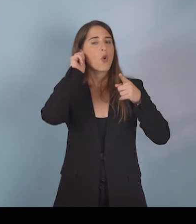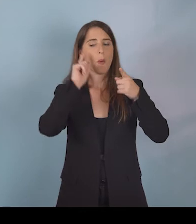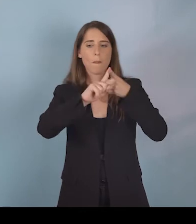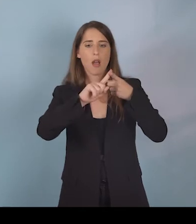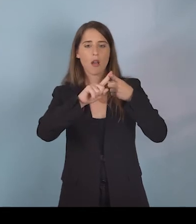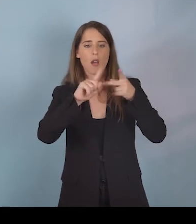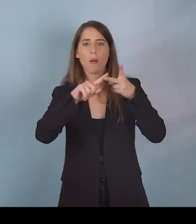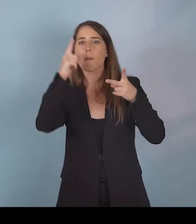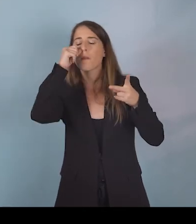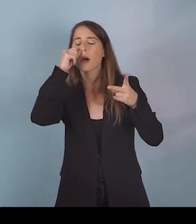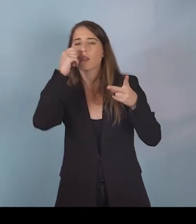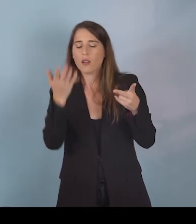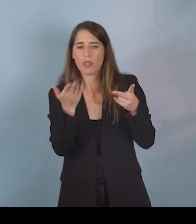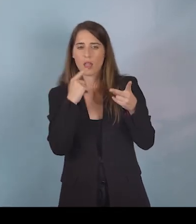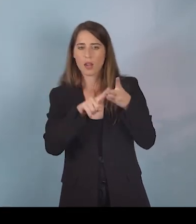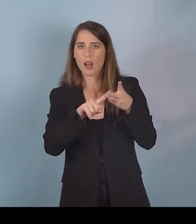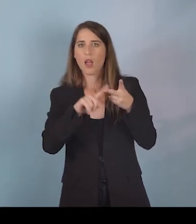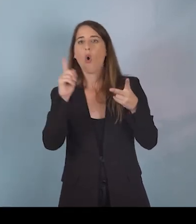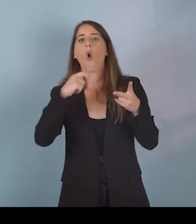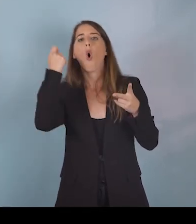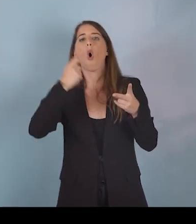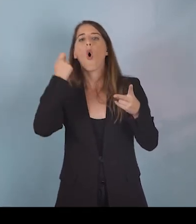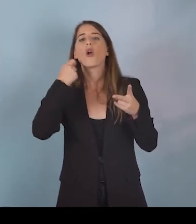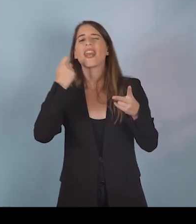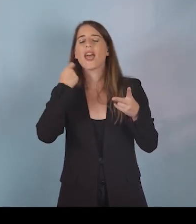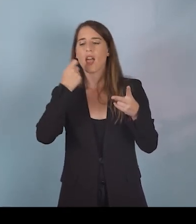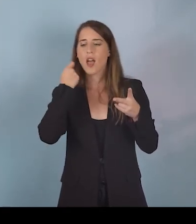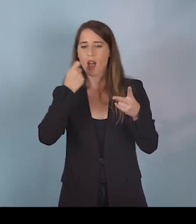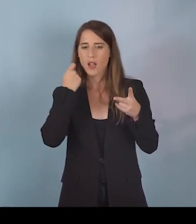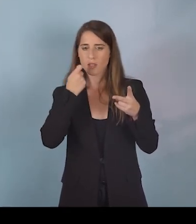γέννησης έγραφε μητέρα και πατέρα,